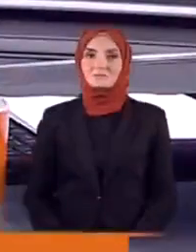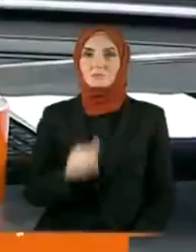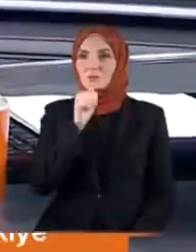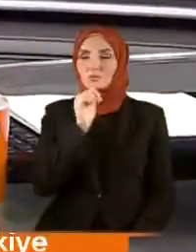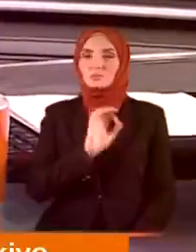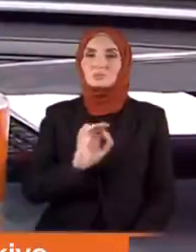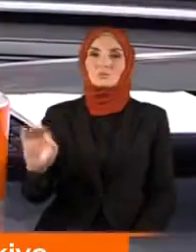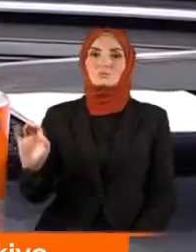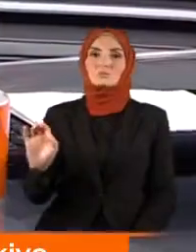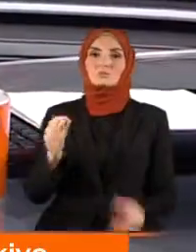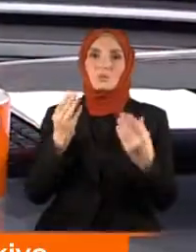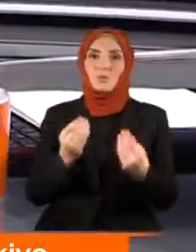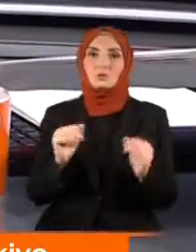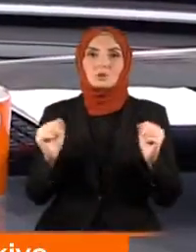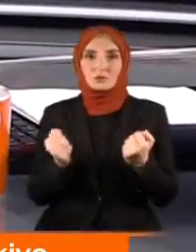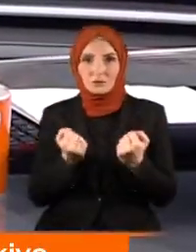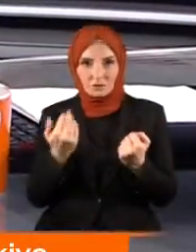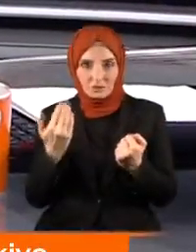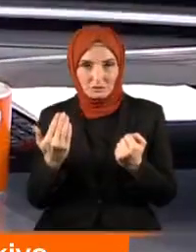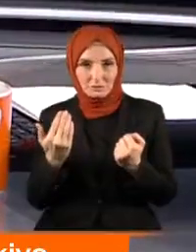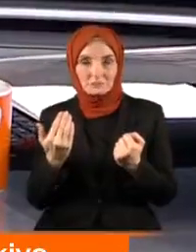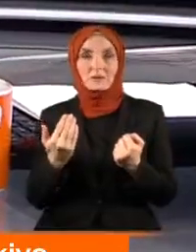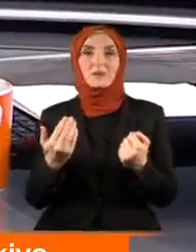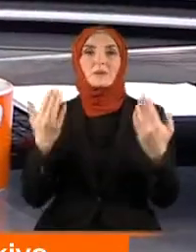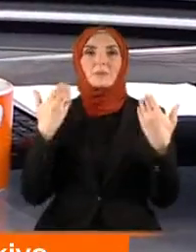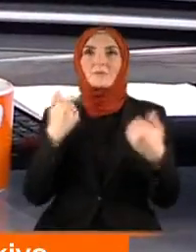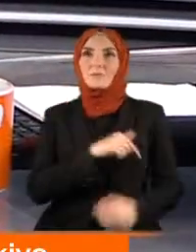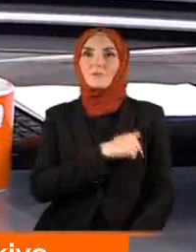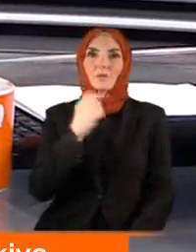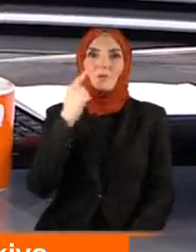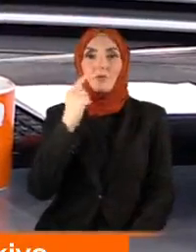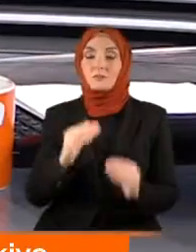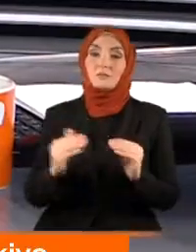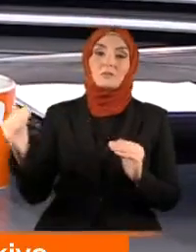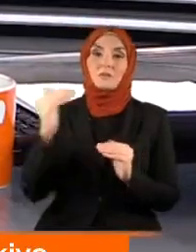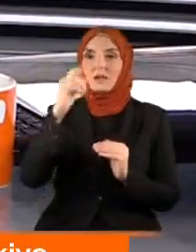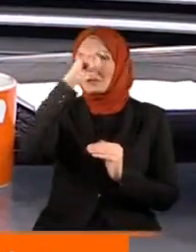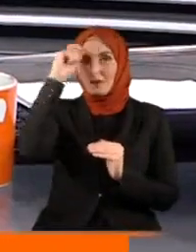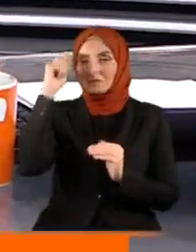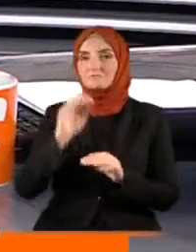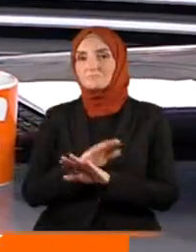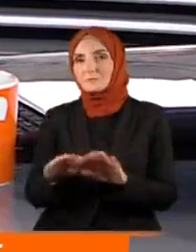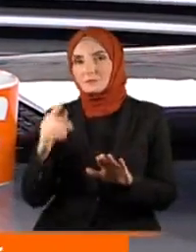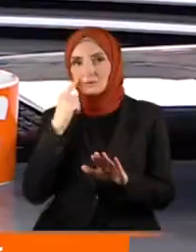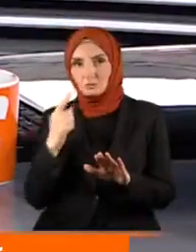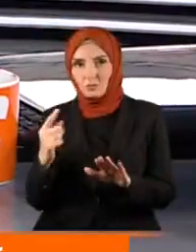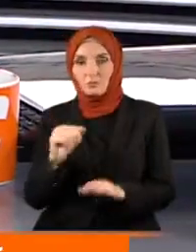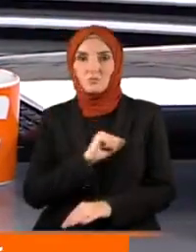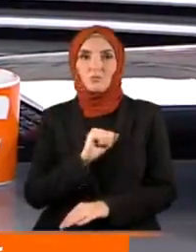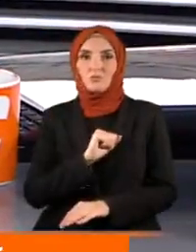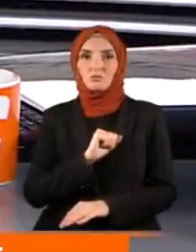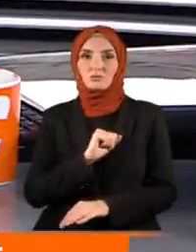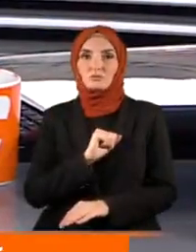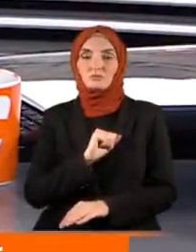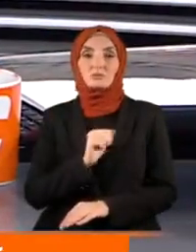Kurak geçen kış ve mevsim normallerinin üzerinde sıcaklıkların hakim olduğu bir yazı geride bıraktık ve ürkütücü sonuçları oldu bu durumun. Altay